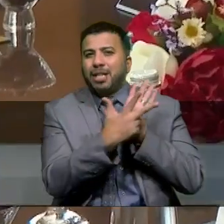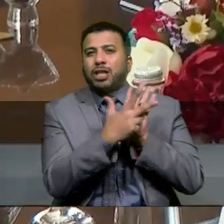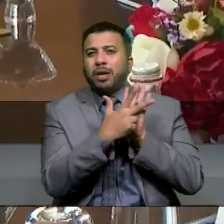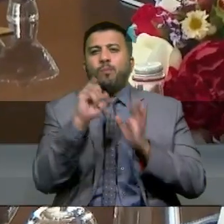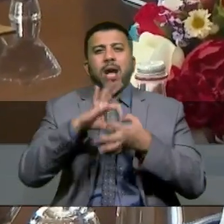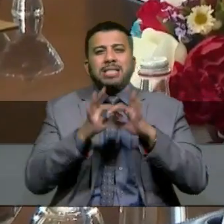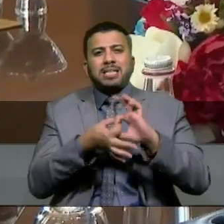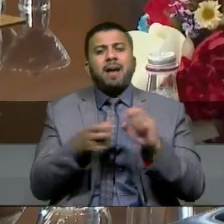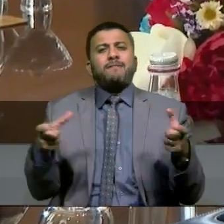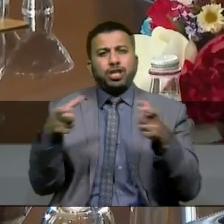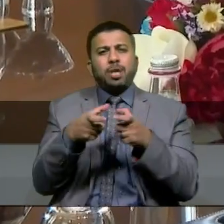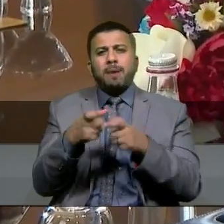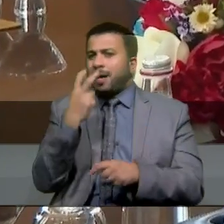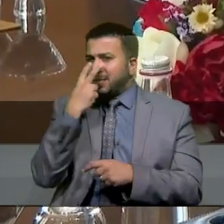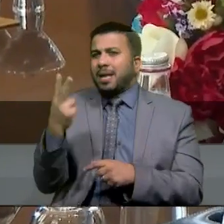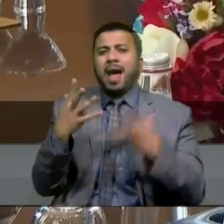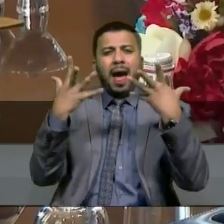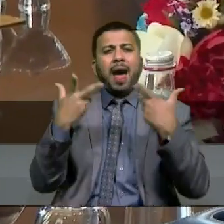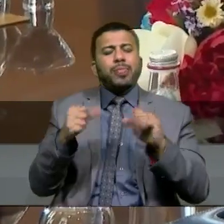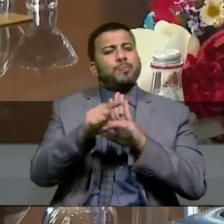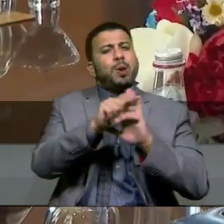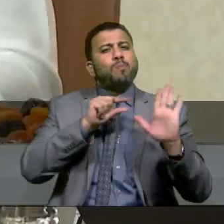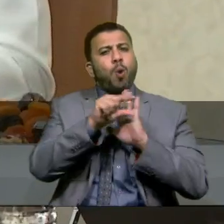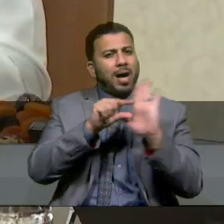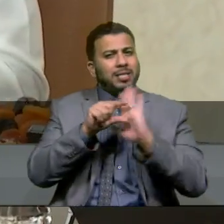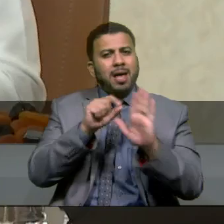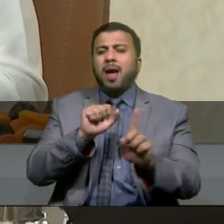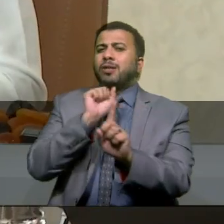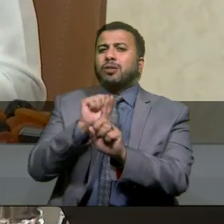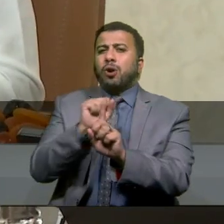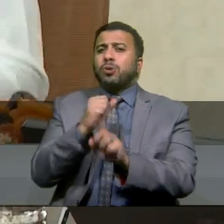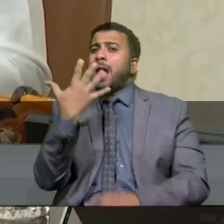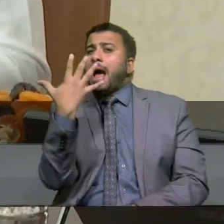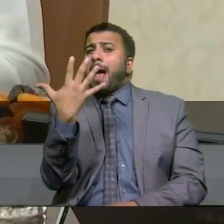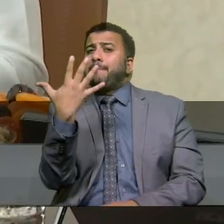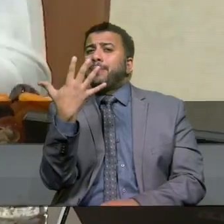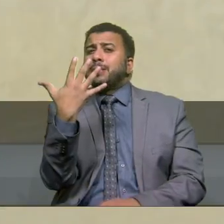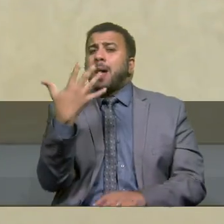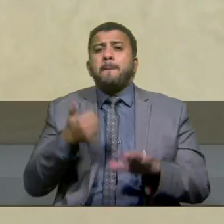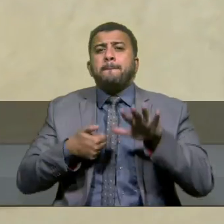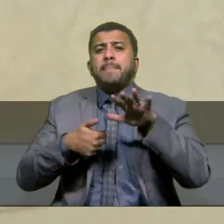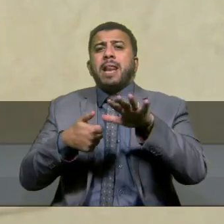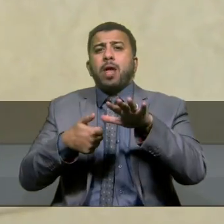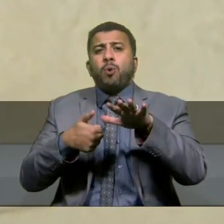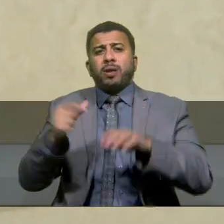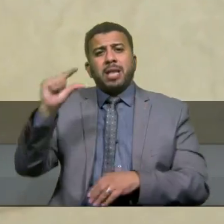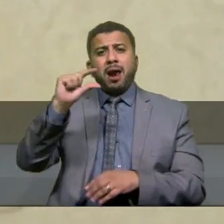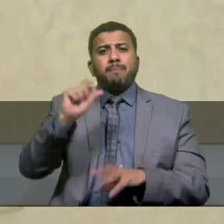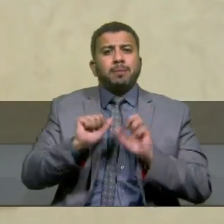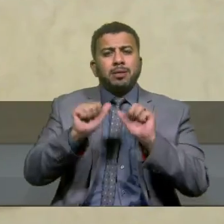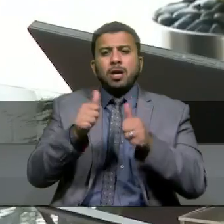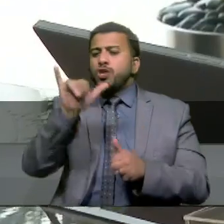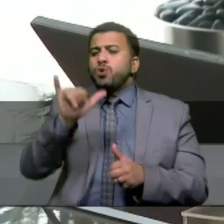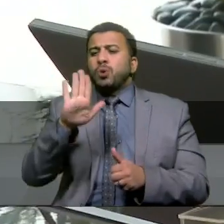2018 للمؤسسة. وتم في الاجتماع استعراض عدد من المواضيع، منها تخصيص 5 ملايين درهم